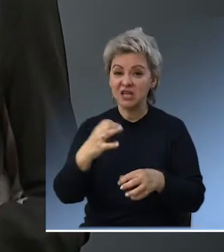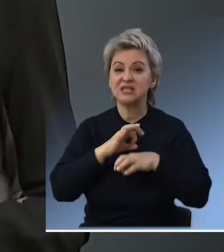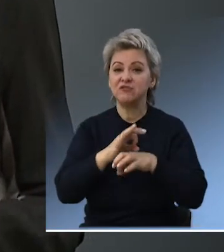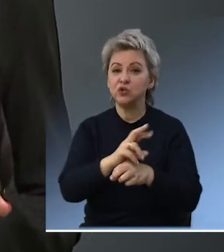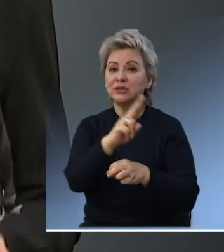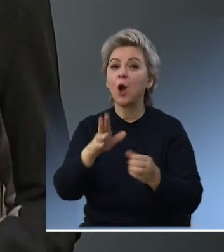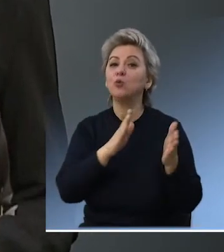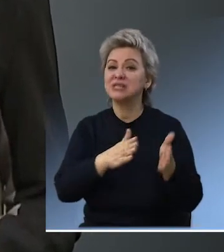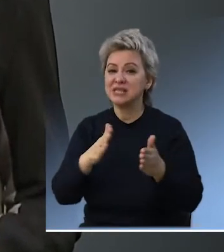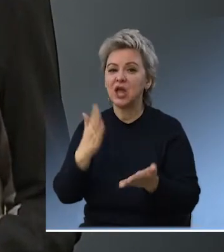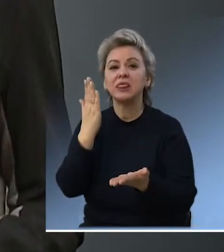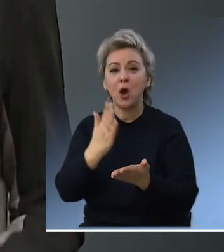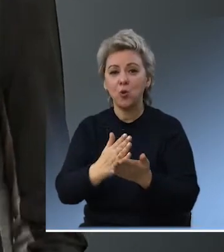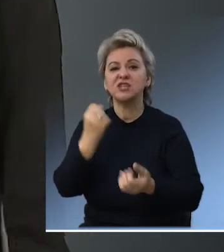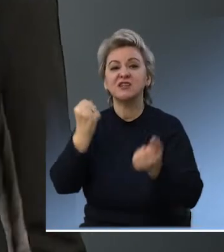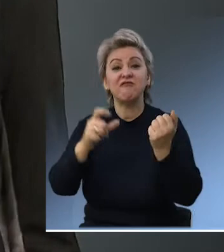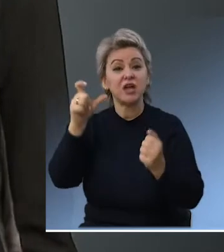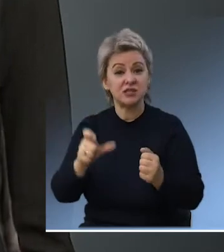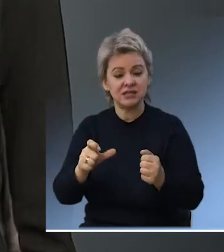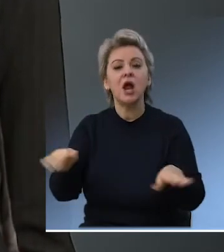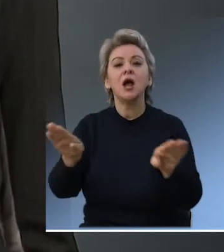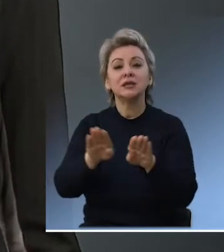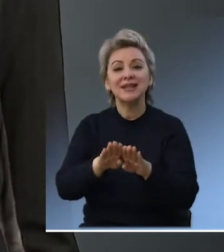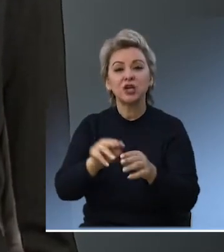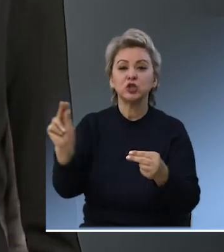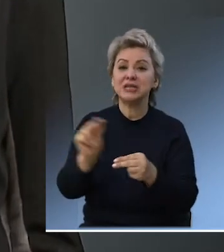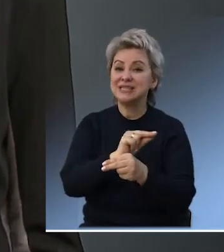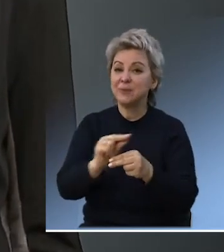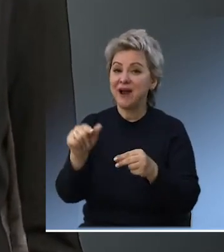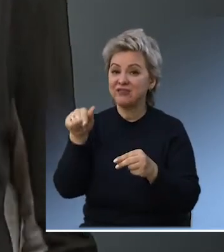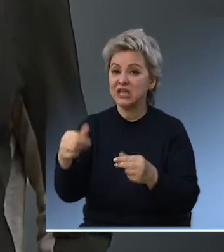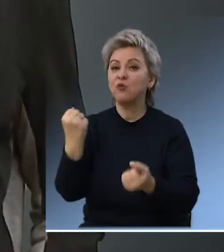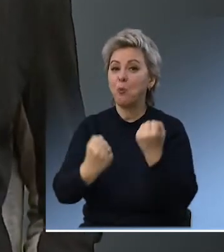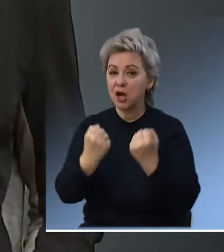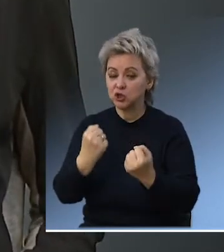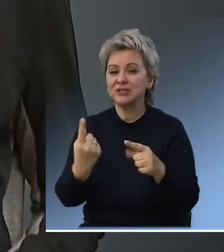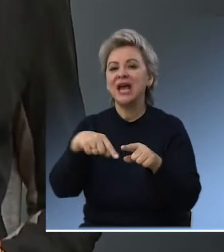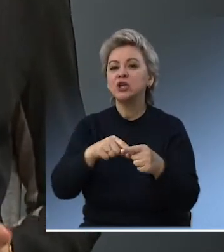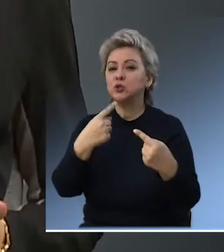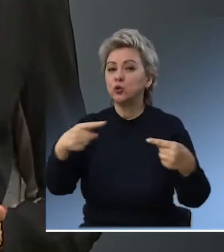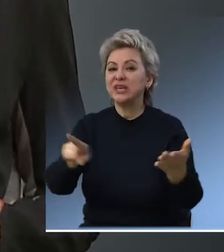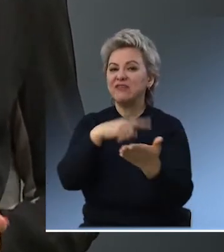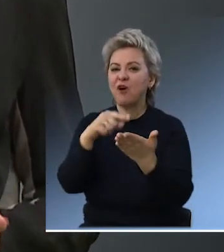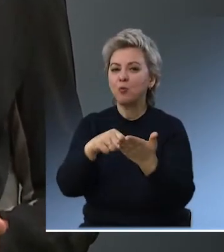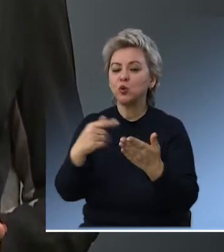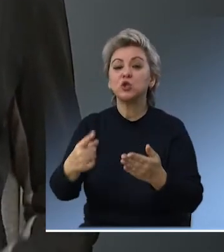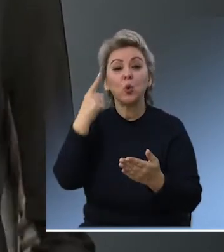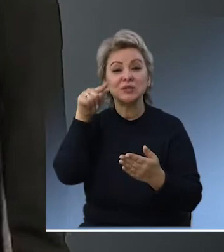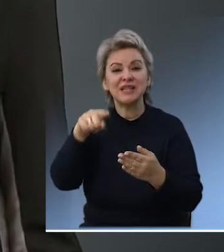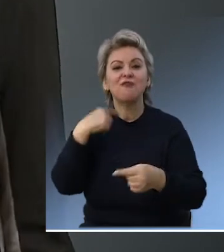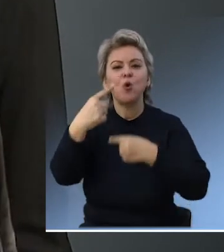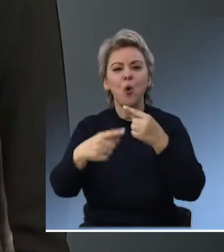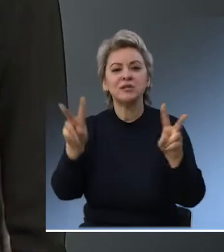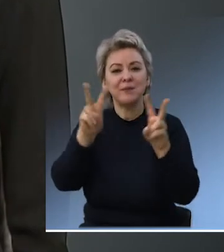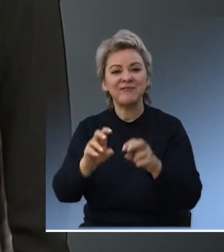вас везет и в каком состоянии находится водитель, а также исправна ли его машина? Эти и другие вопросы